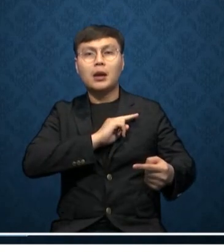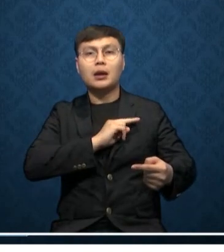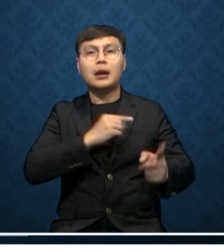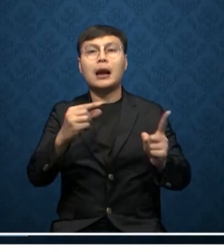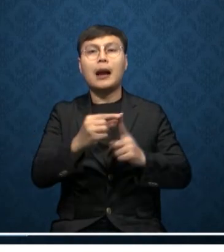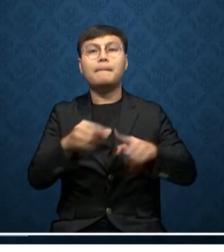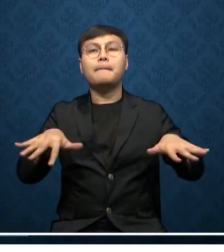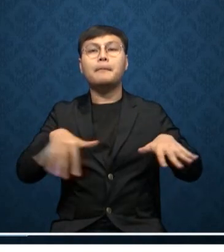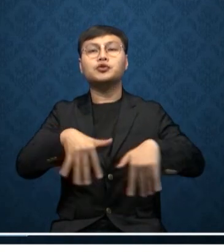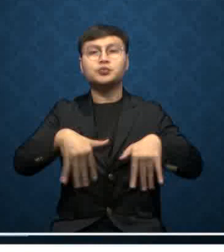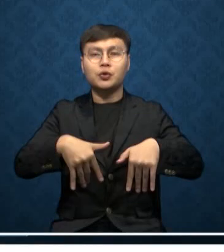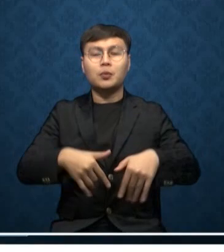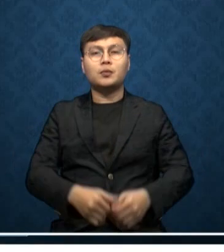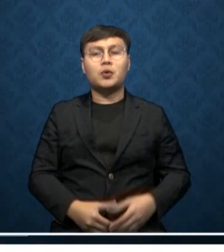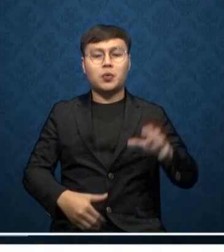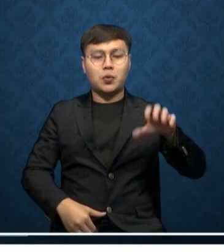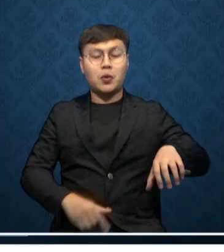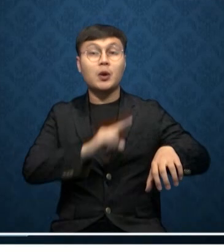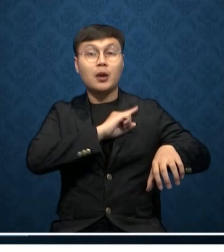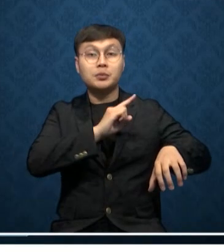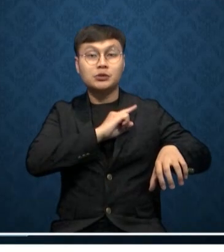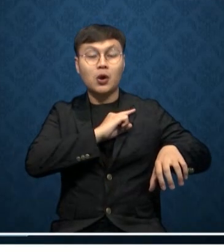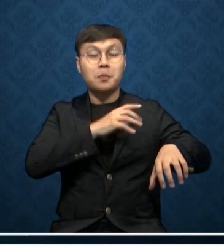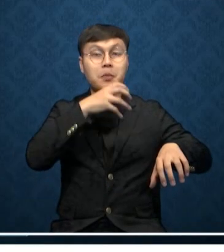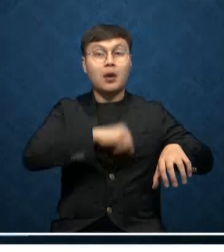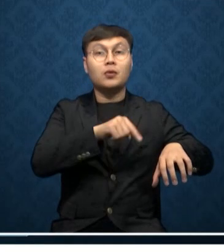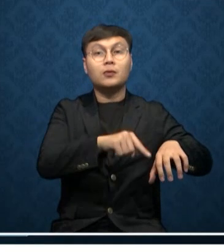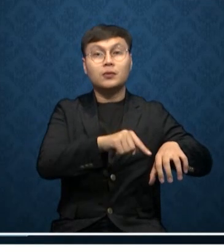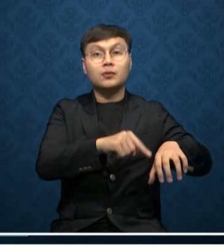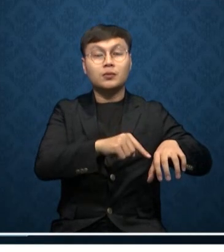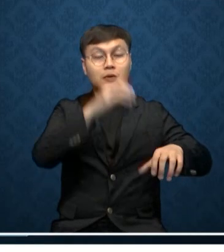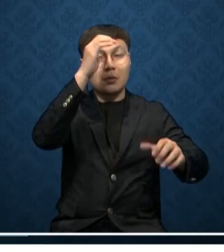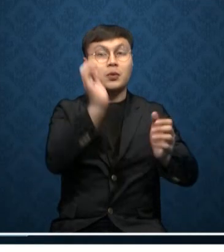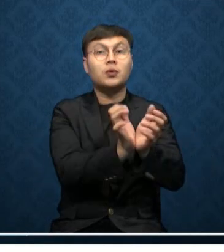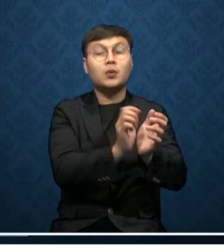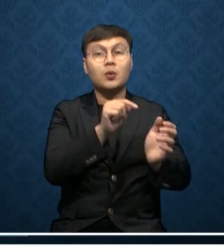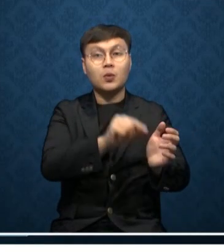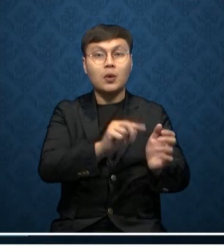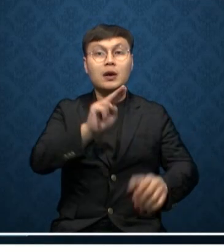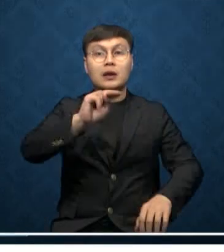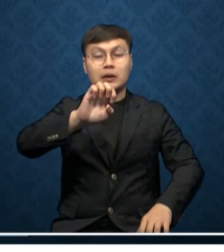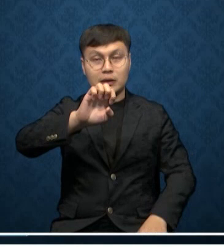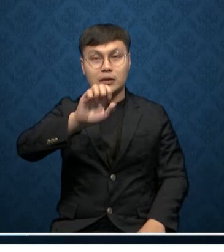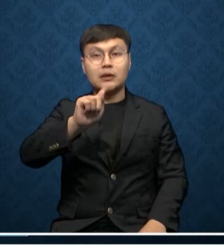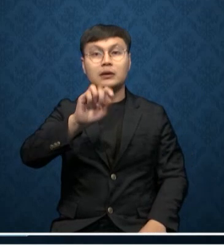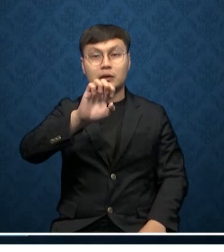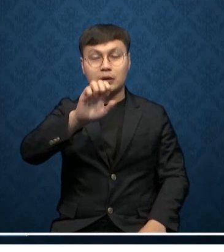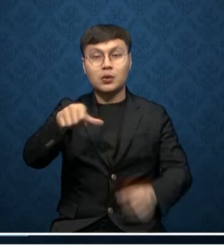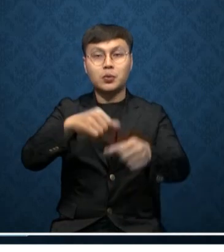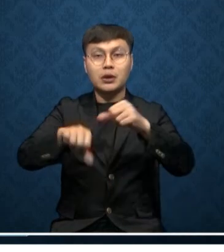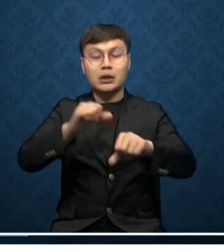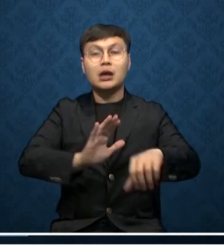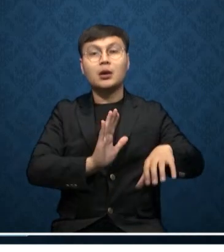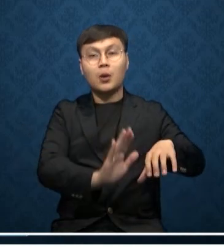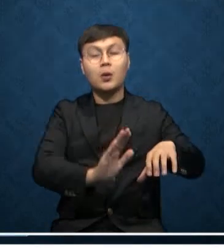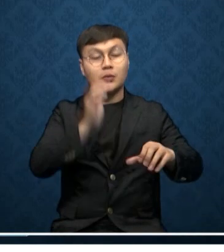บ้านหน่วยงานที่ทำอยู่เดิมนะคือทางตำรวจนิติวิทยาศาสตร์เ่อของตำรวจ